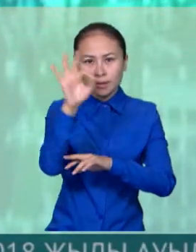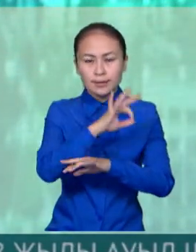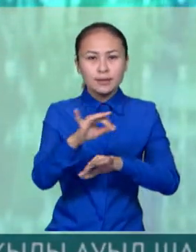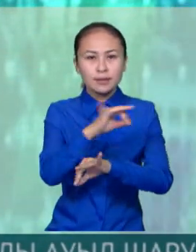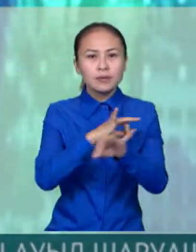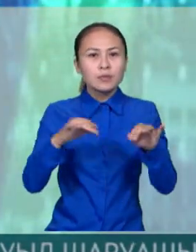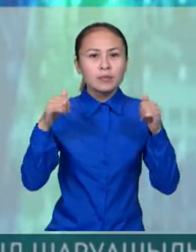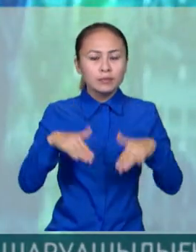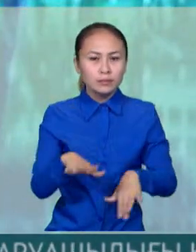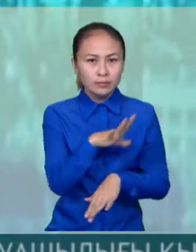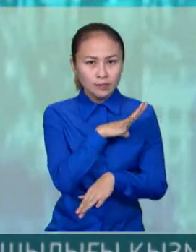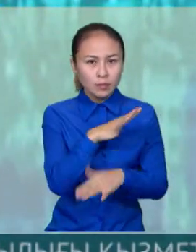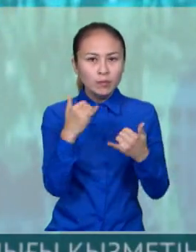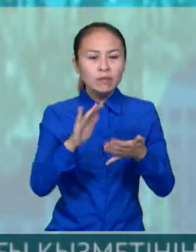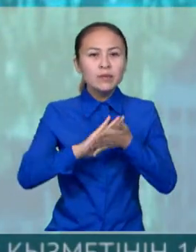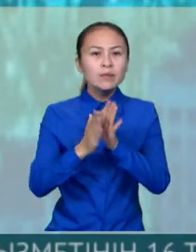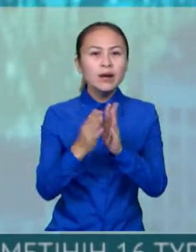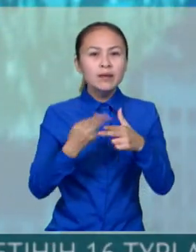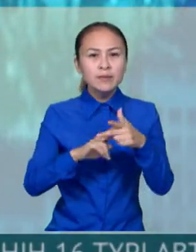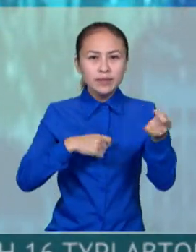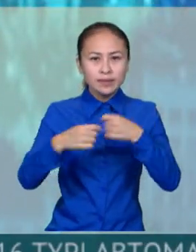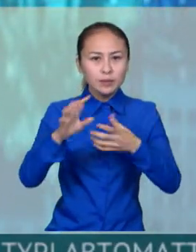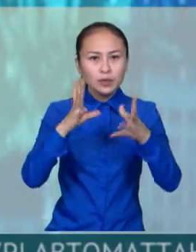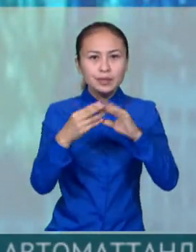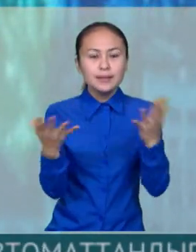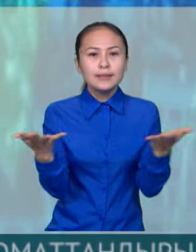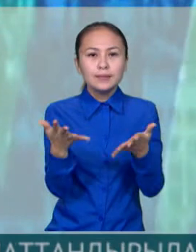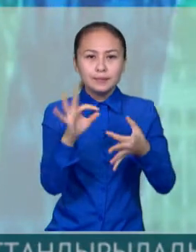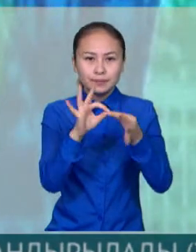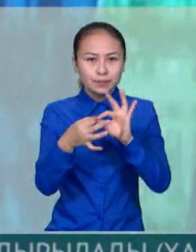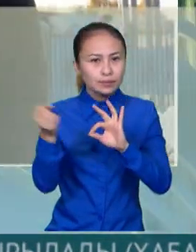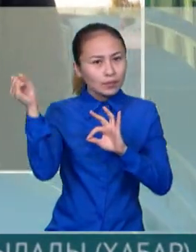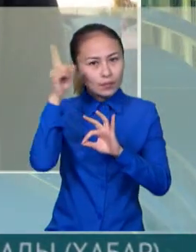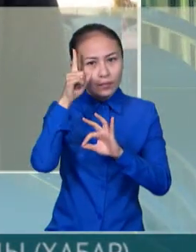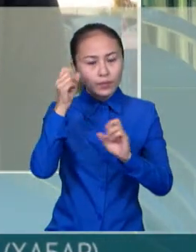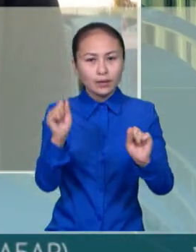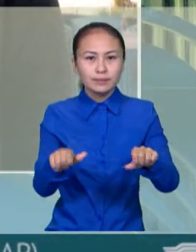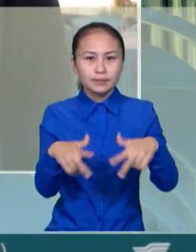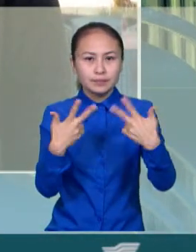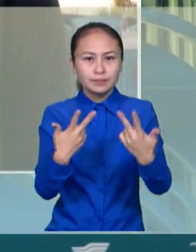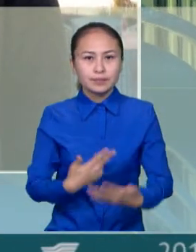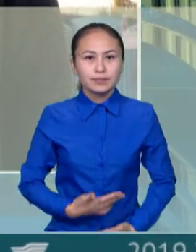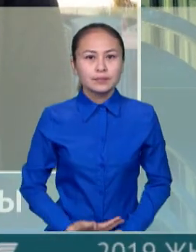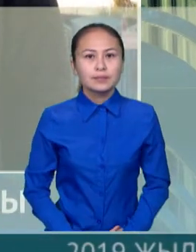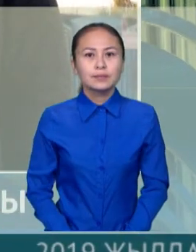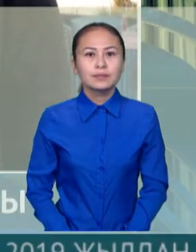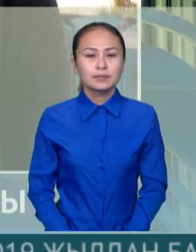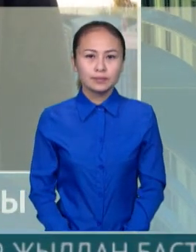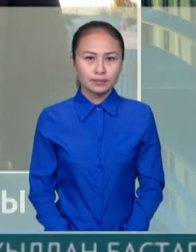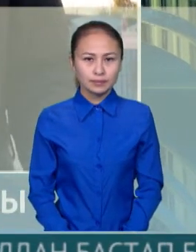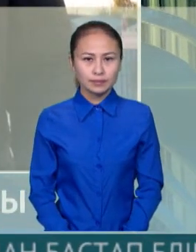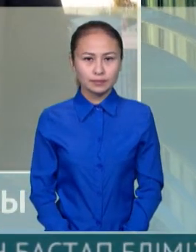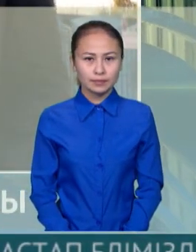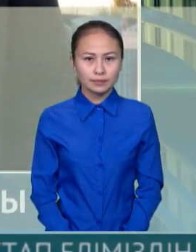жөнінде тиісті шешім қабылданған еді. Бұл келісім алыс-беріске қандай әсерін тигізді? Тілшіміз Ұлан Нарынбектен сұрап білсек.